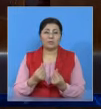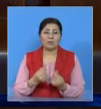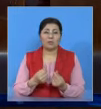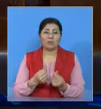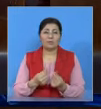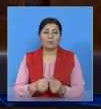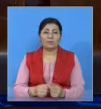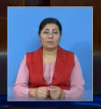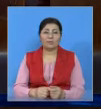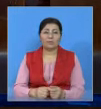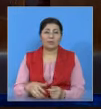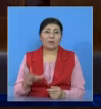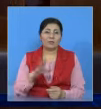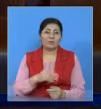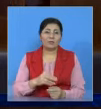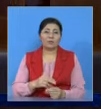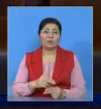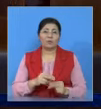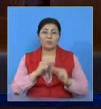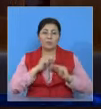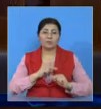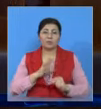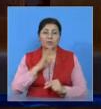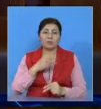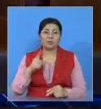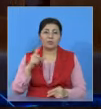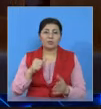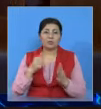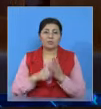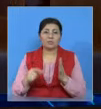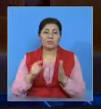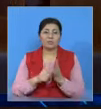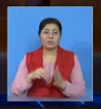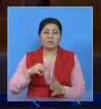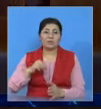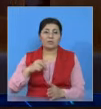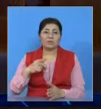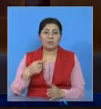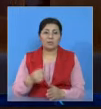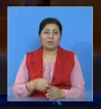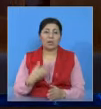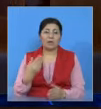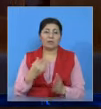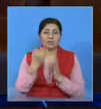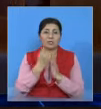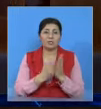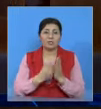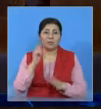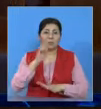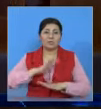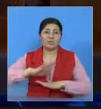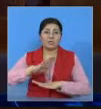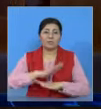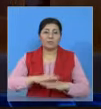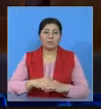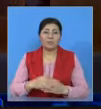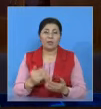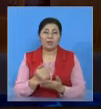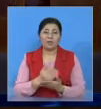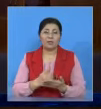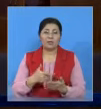протяжении, скажем, всего уборочной кампании составляла 167 тенге. Это, опять же, одна из низких по стране. Сейчас выборка